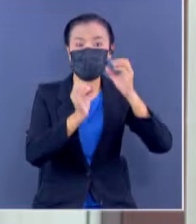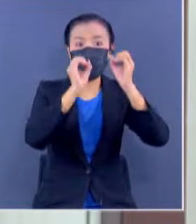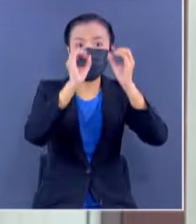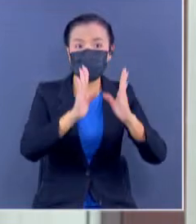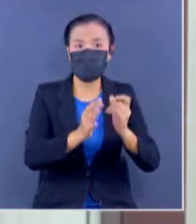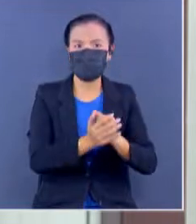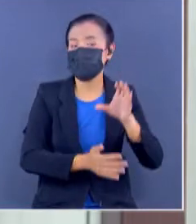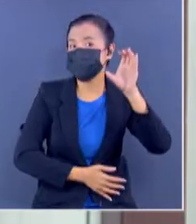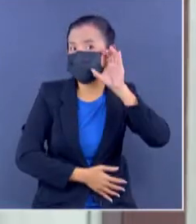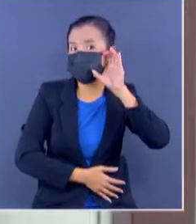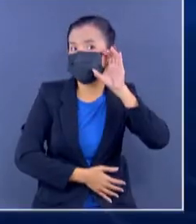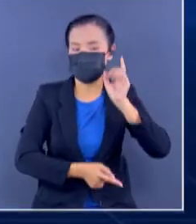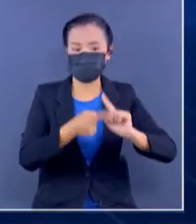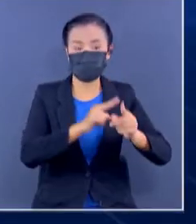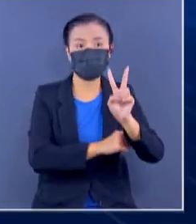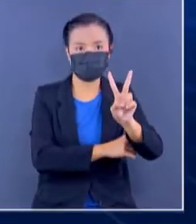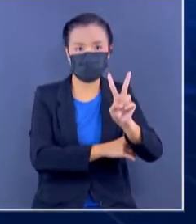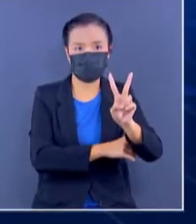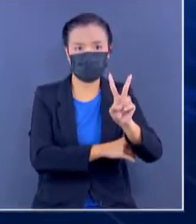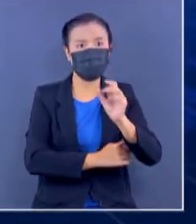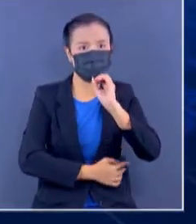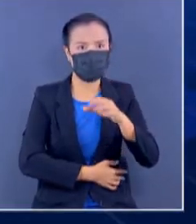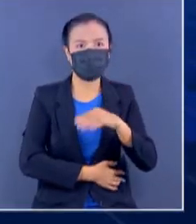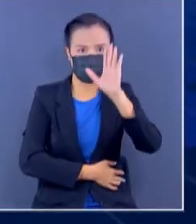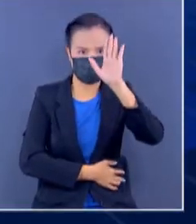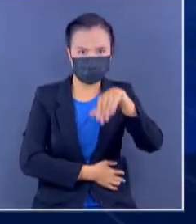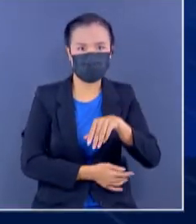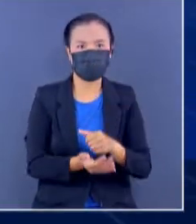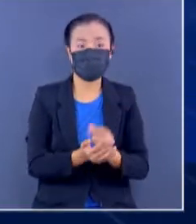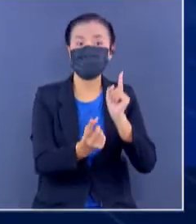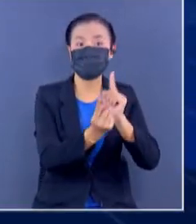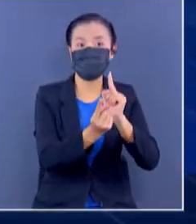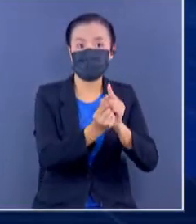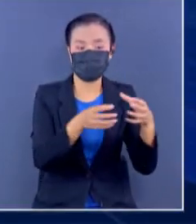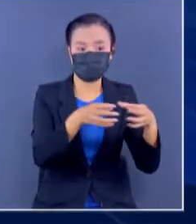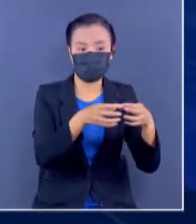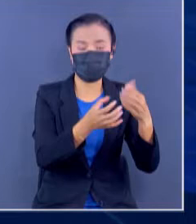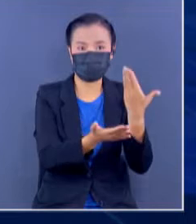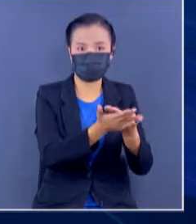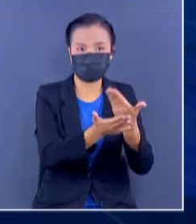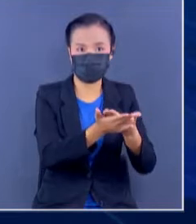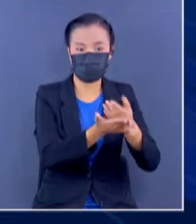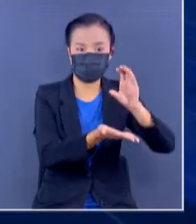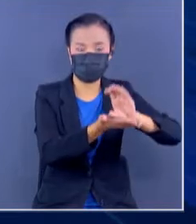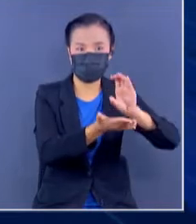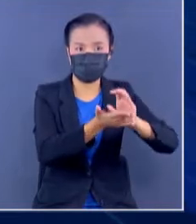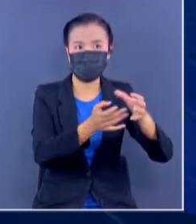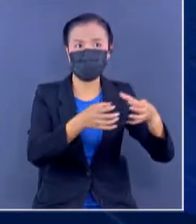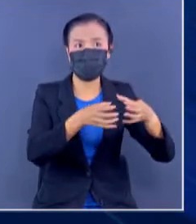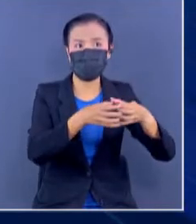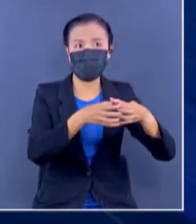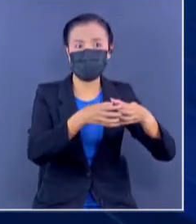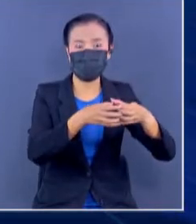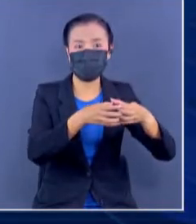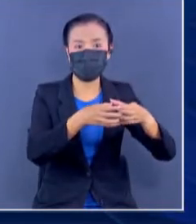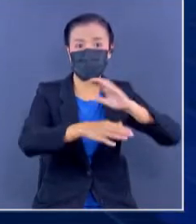ยไปเชื่อใจเพื่อนอยู่2คน2คนเนี้ยอ้างว่าเดี๋ยวจะพาครูแดนไปพบกับกลุ่มนายทุนที่เป็นกลุ่มชาติพันธ ุ์อ ยากจะท